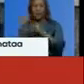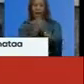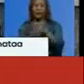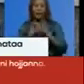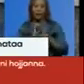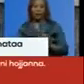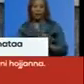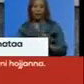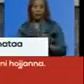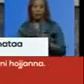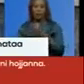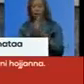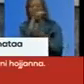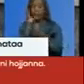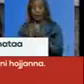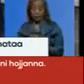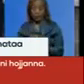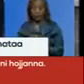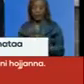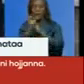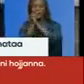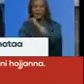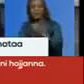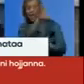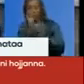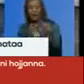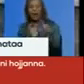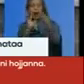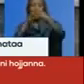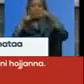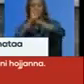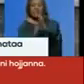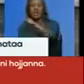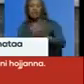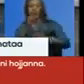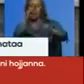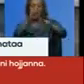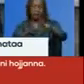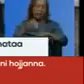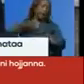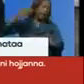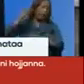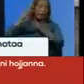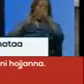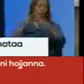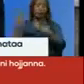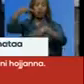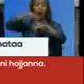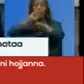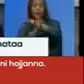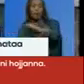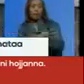ሀገራችን የፓን አፍሪካኒዝም መሰረት፣ የአፍሪካ ህብረት መስራችና መቀመጫ፣ የቀደምት ዓለም አቀፍ ተቋማት